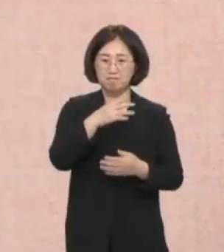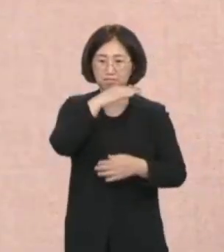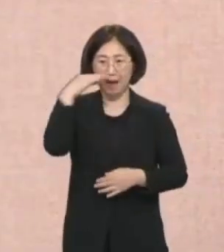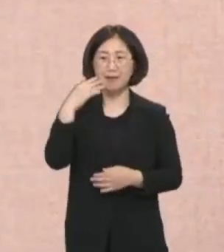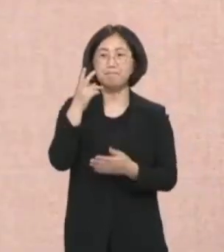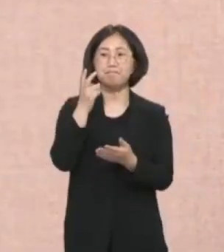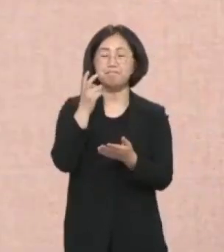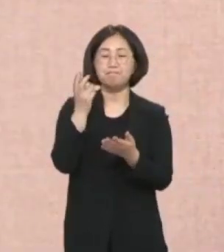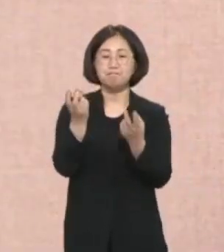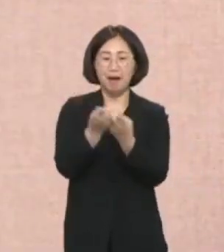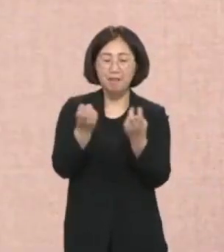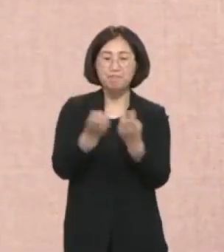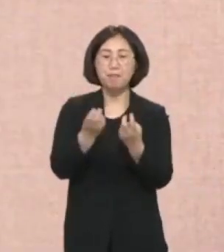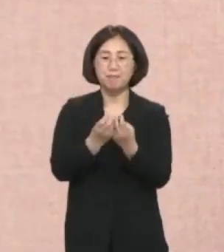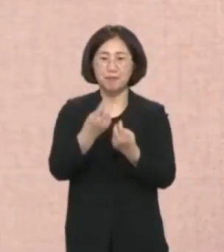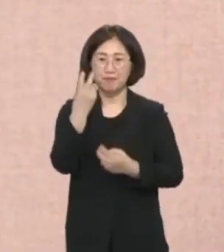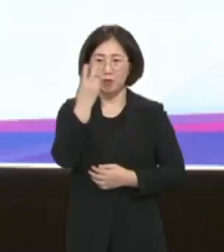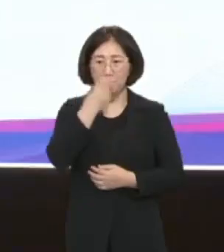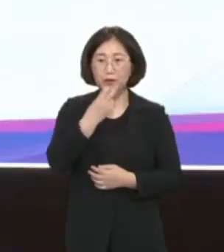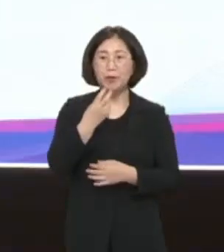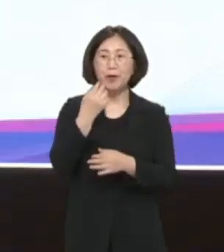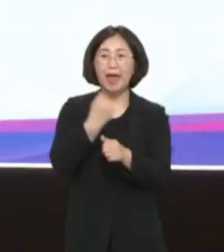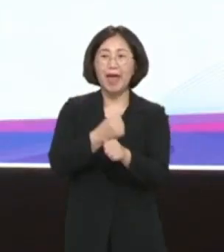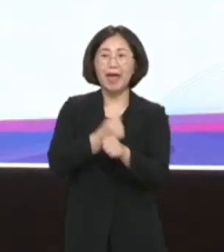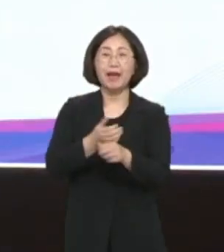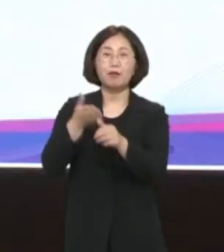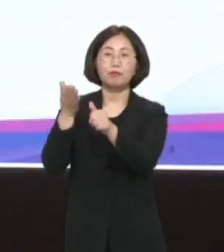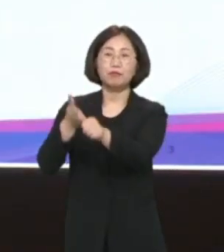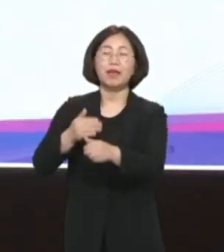방법으로 민생 현안을 검토해 줄 것을 촉구했습니다